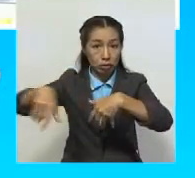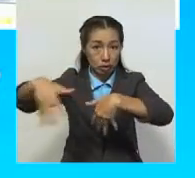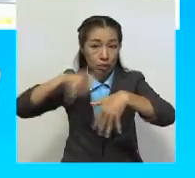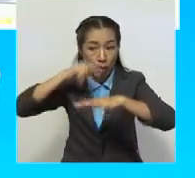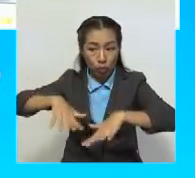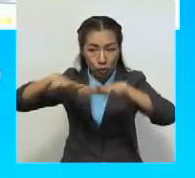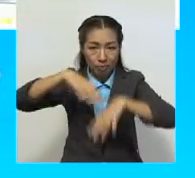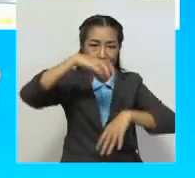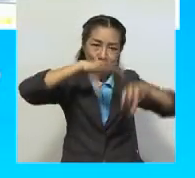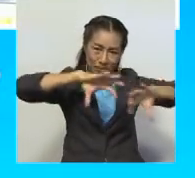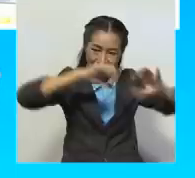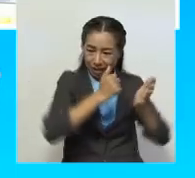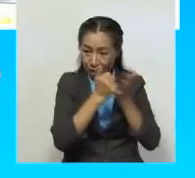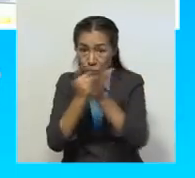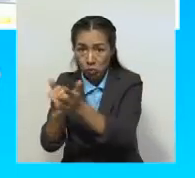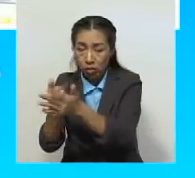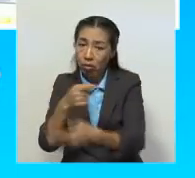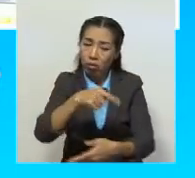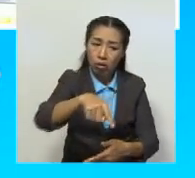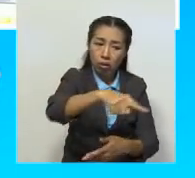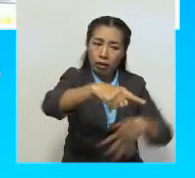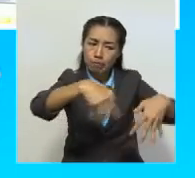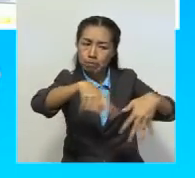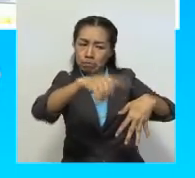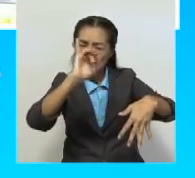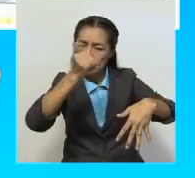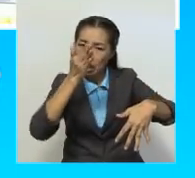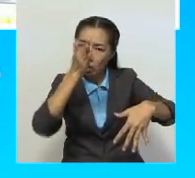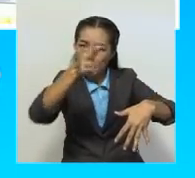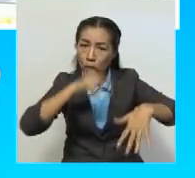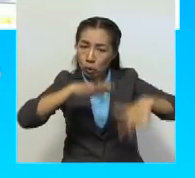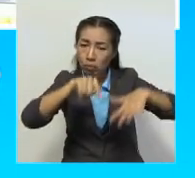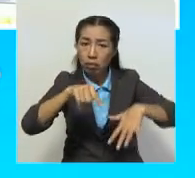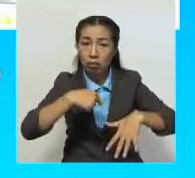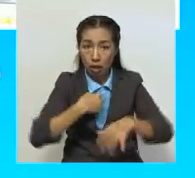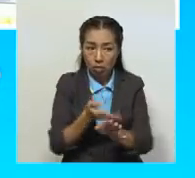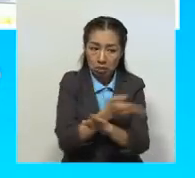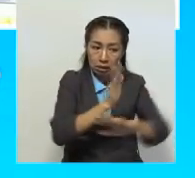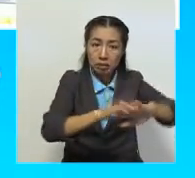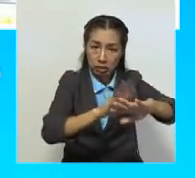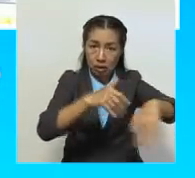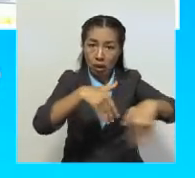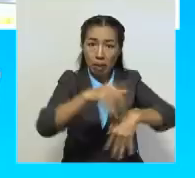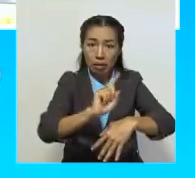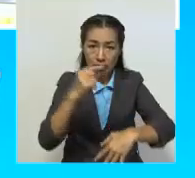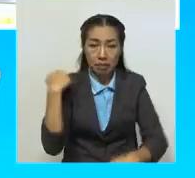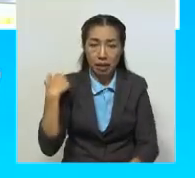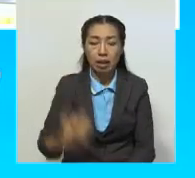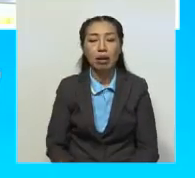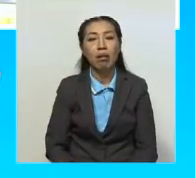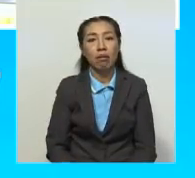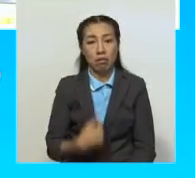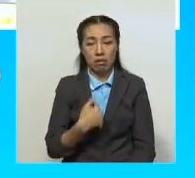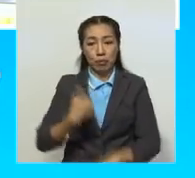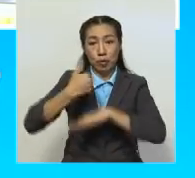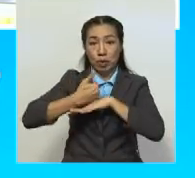าไปดูแลของหน่วยงานภาครัฐแล้วนะครับส่วนพื้นที่ที่คาดว่าอาจจะมีน้ำท่วมเกิดขึ้นมีการให้ชาวบ้านเตรียมตัวยังไงบ้างครับ ครับพื้นที่ของเราเนี่ยเ